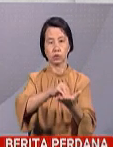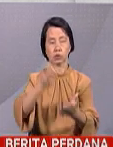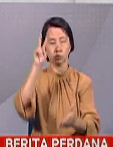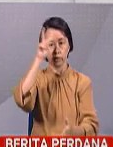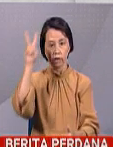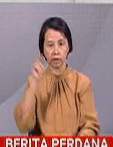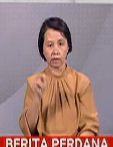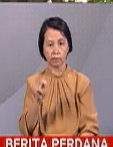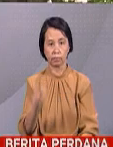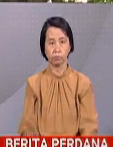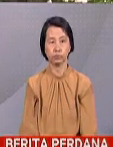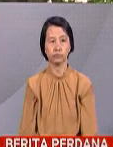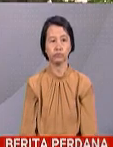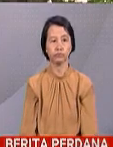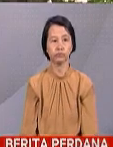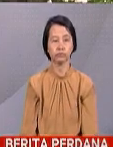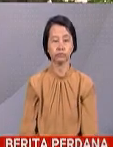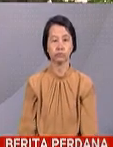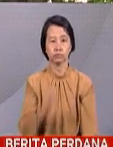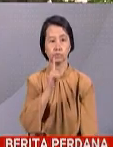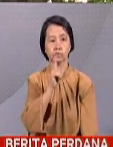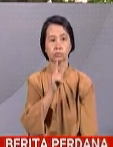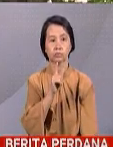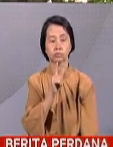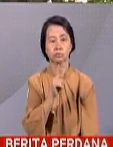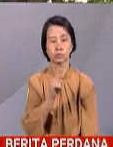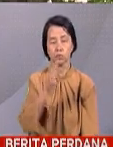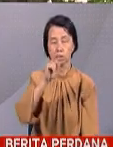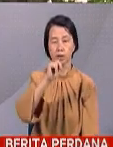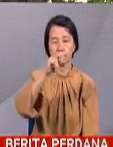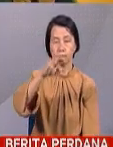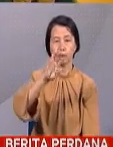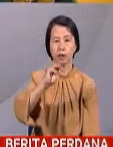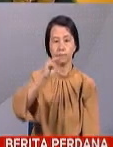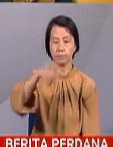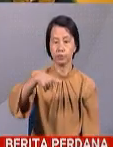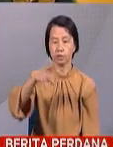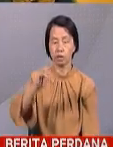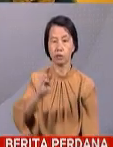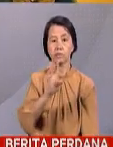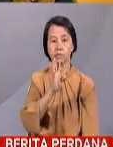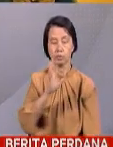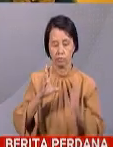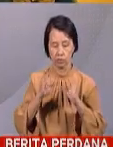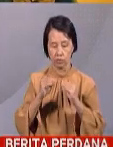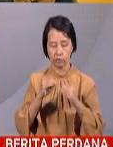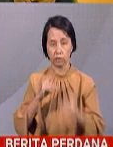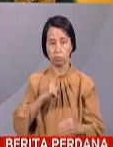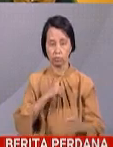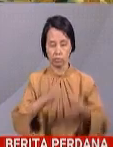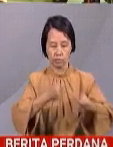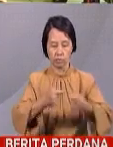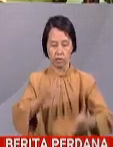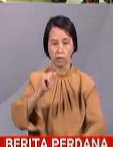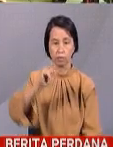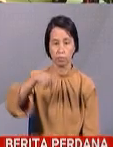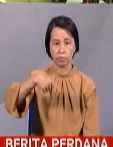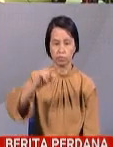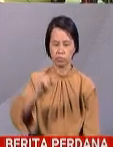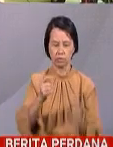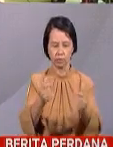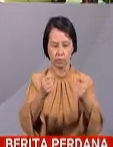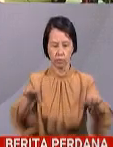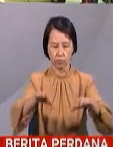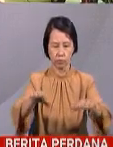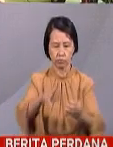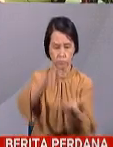Vietnam dan pastikan MPM berpendirian mesyuarat lembaga pengelola APG perlu segera